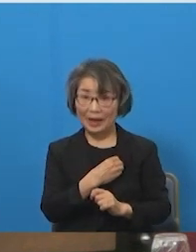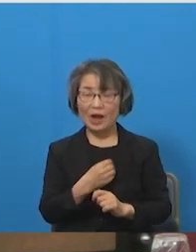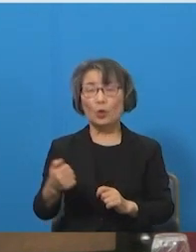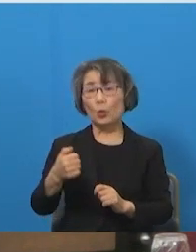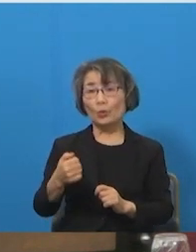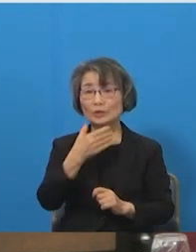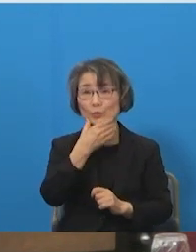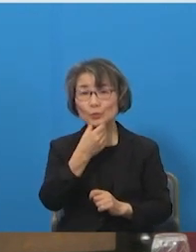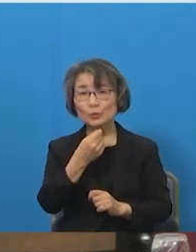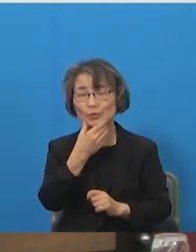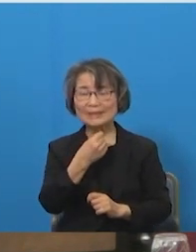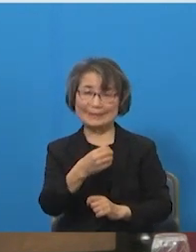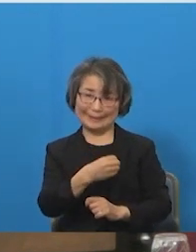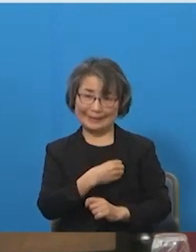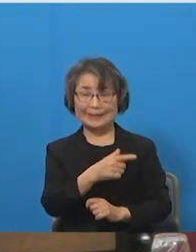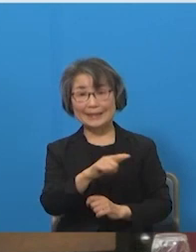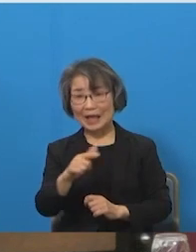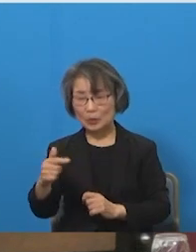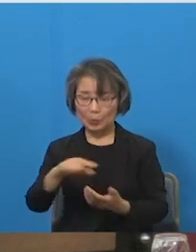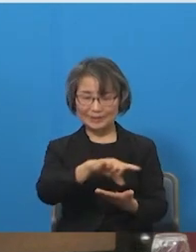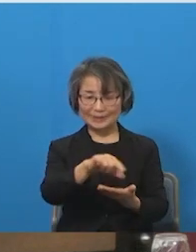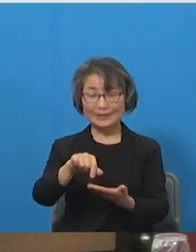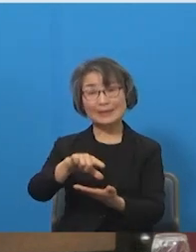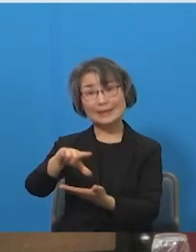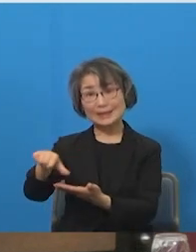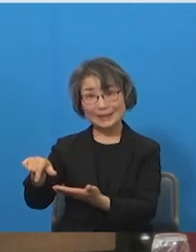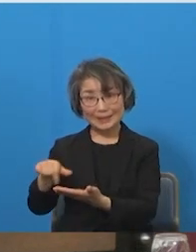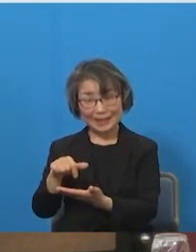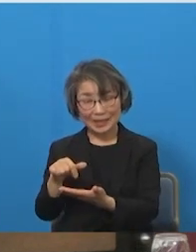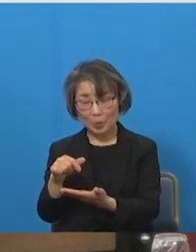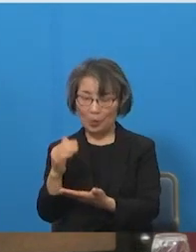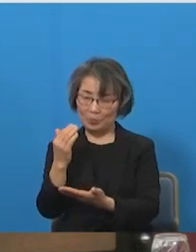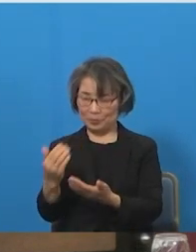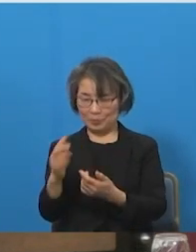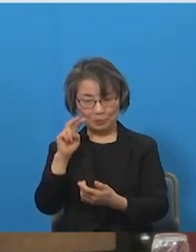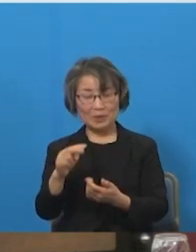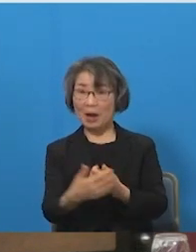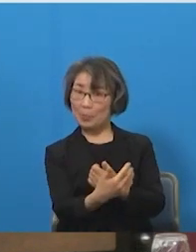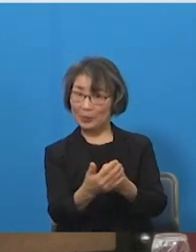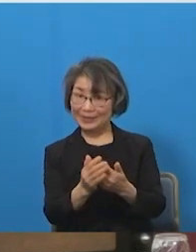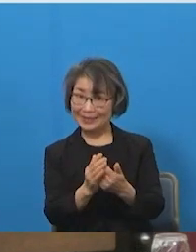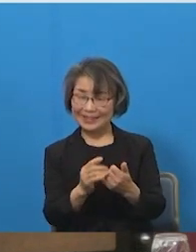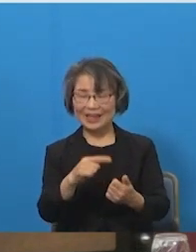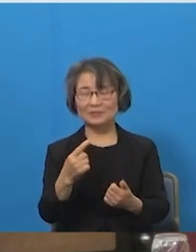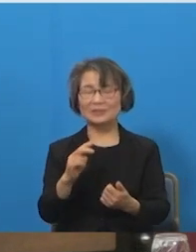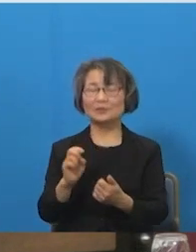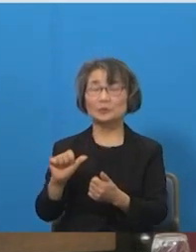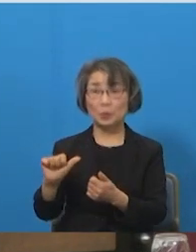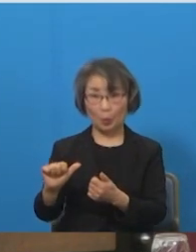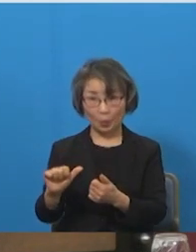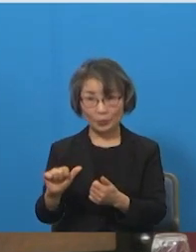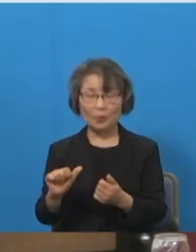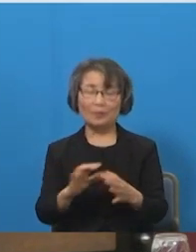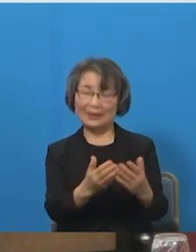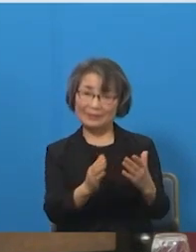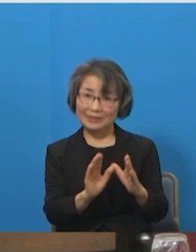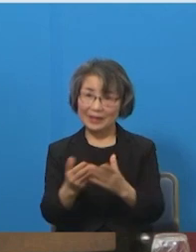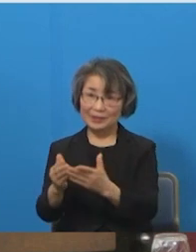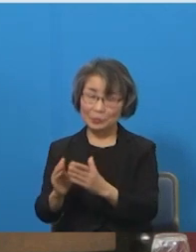人福祉院などによる地域の見守り活動を促進するとともに、125の団体と締結